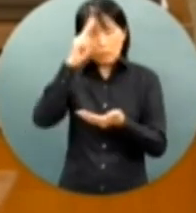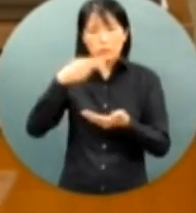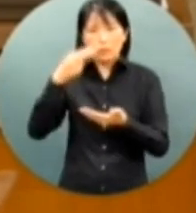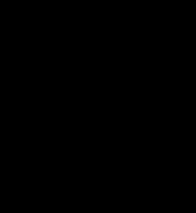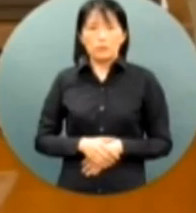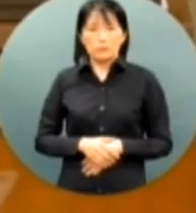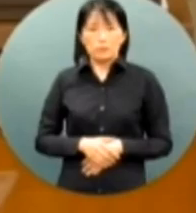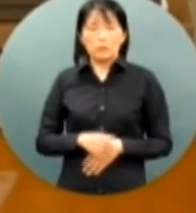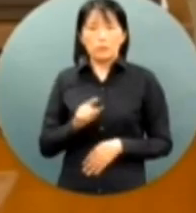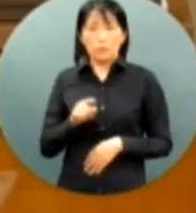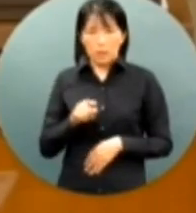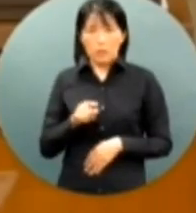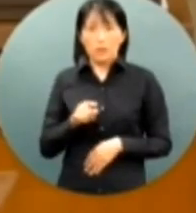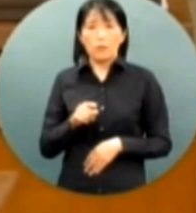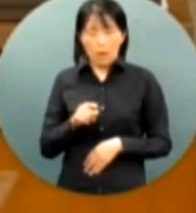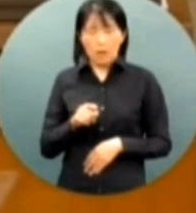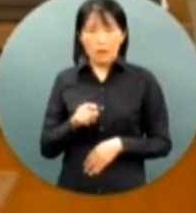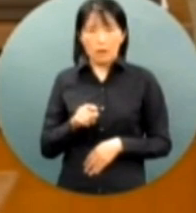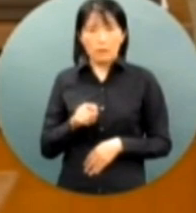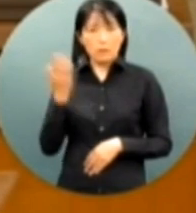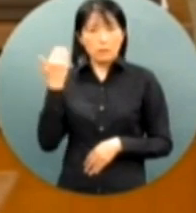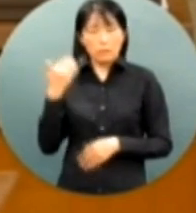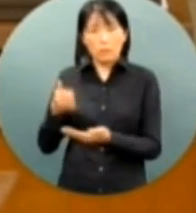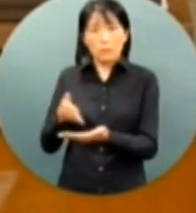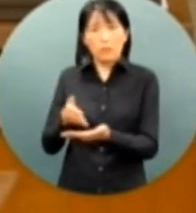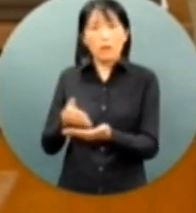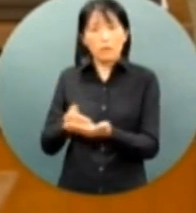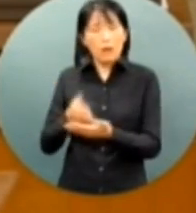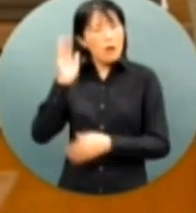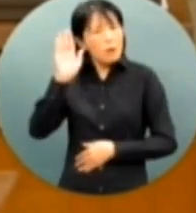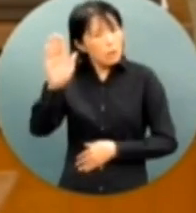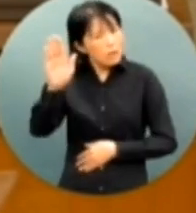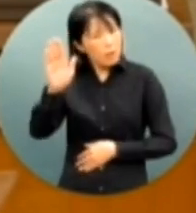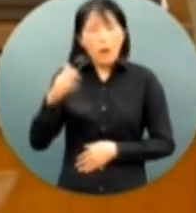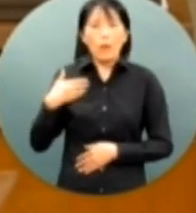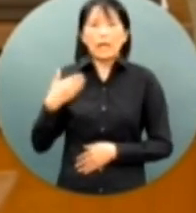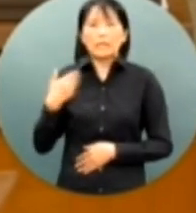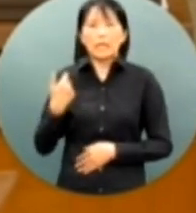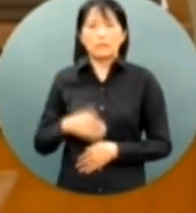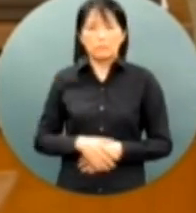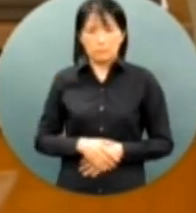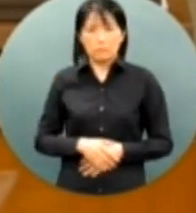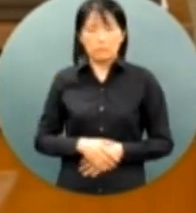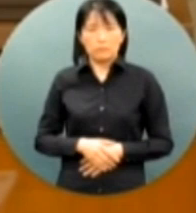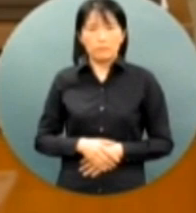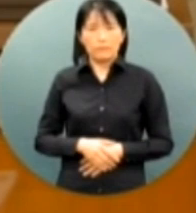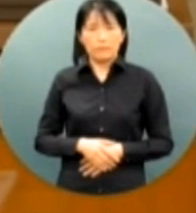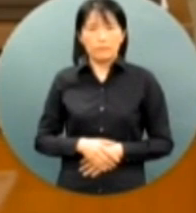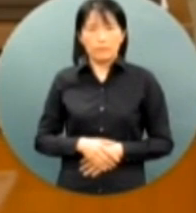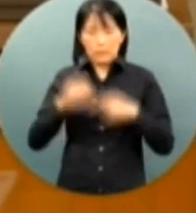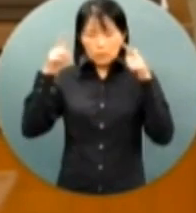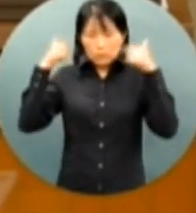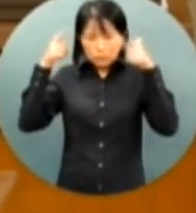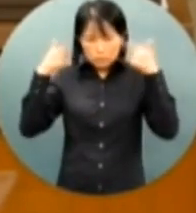ましてお尋ねがございます。これにつきましても、先ほどお話しありました、今後どうなるかは分かりません。そうしたことには常々日頃